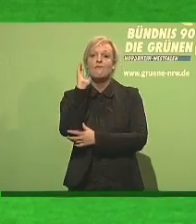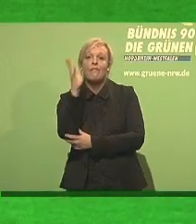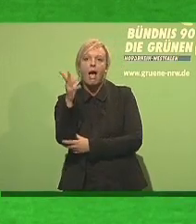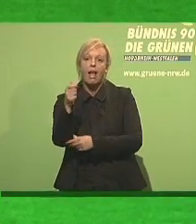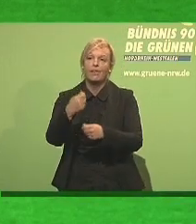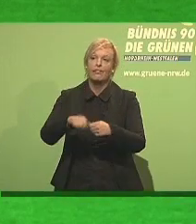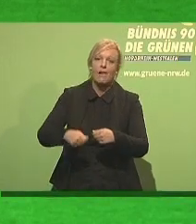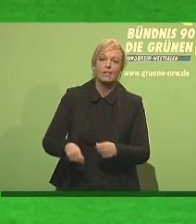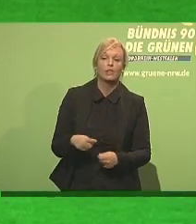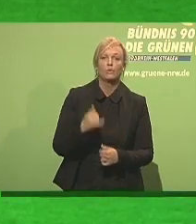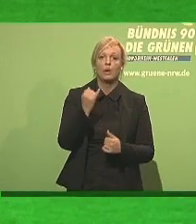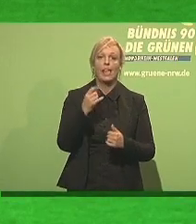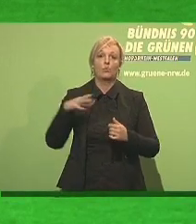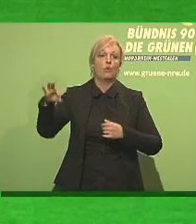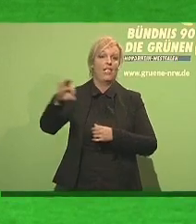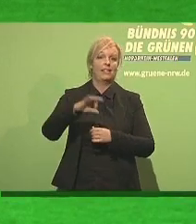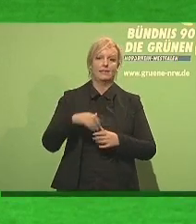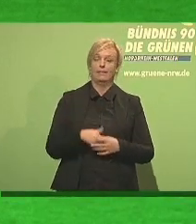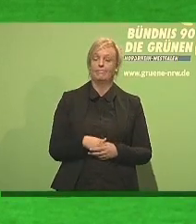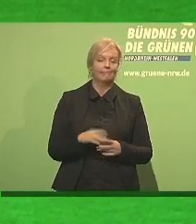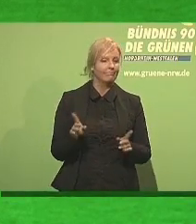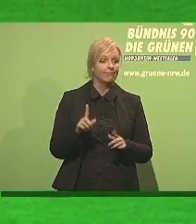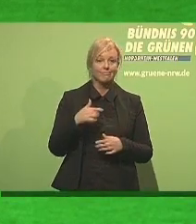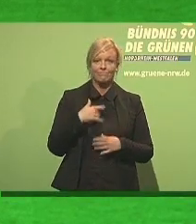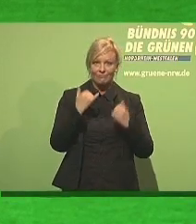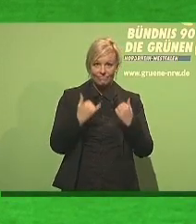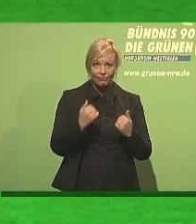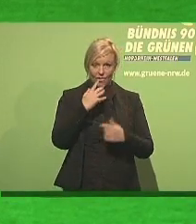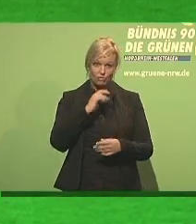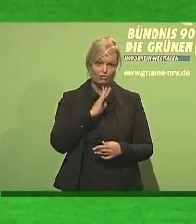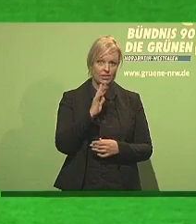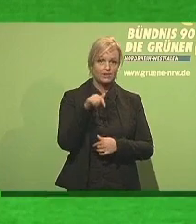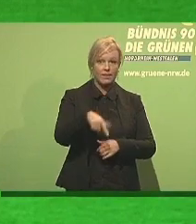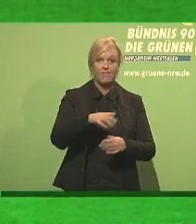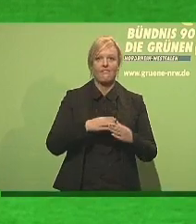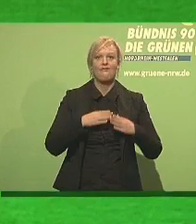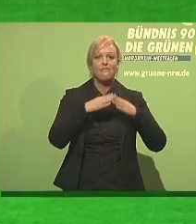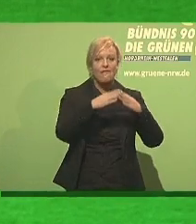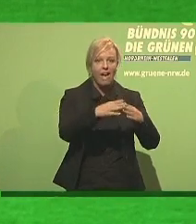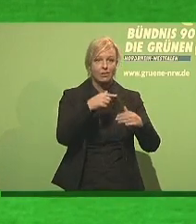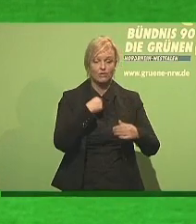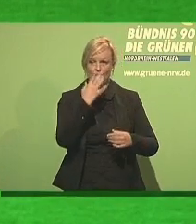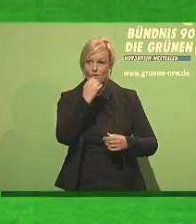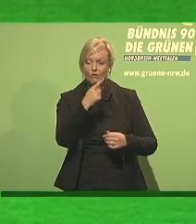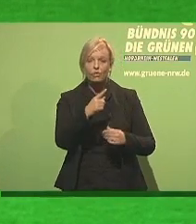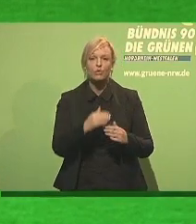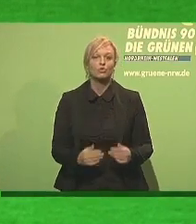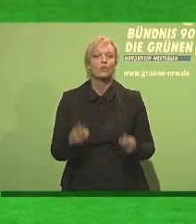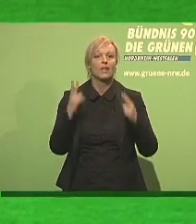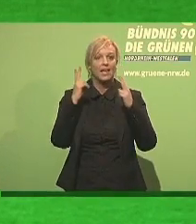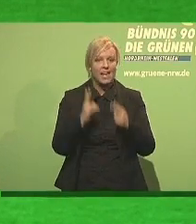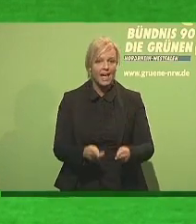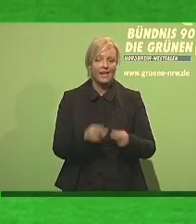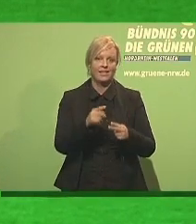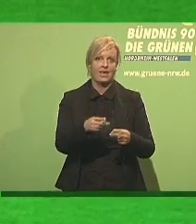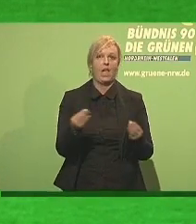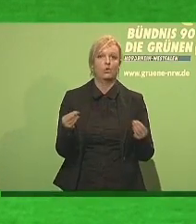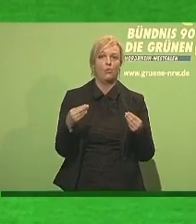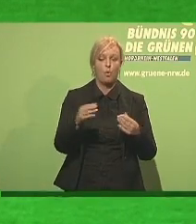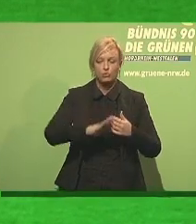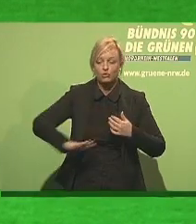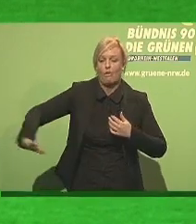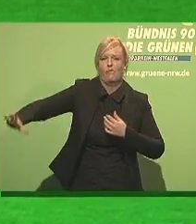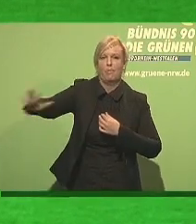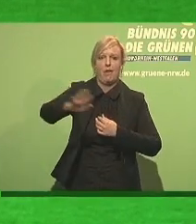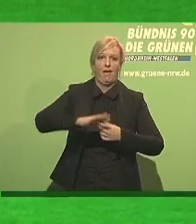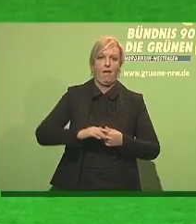in Indonesien kommen. Ich will erzählen, dass wir in der Fraktion für Gerechtigkeit im Rohstoffsektor kämpfen. Durch